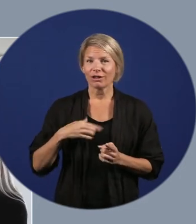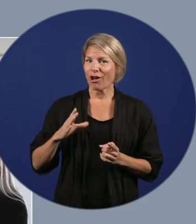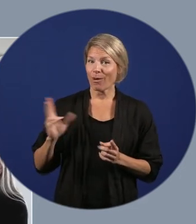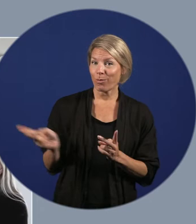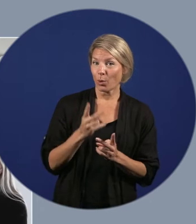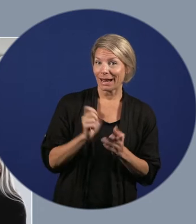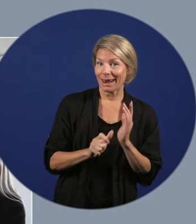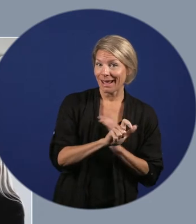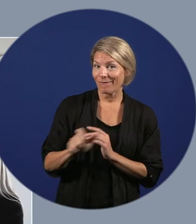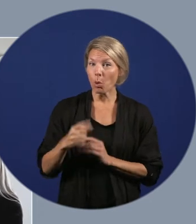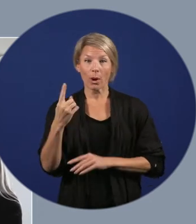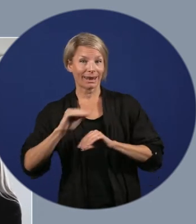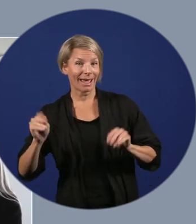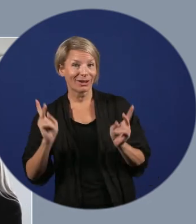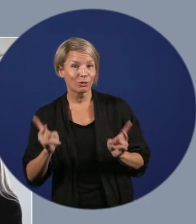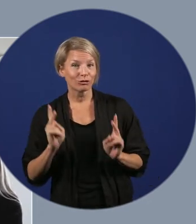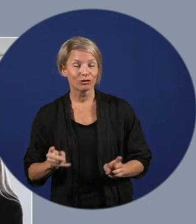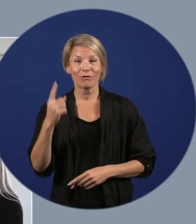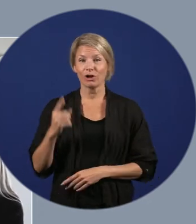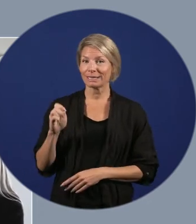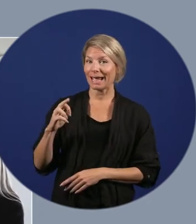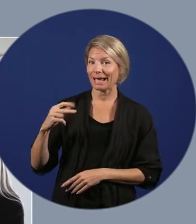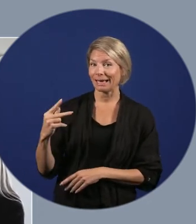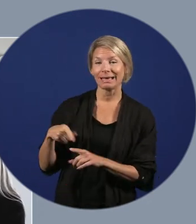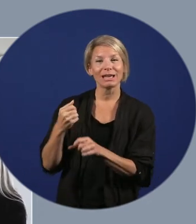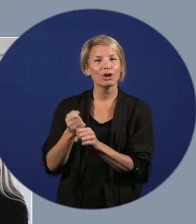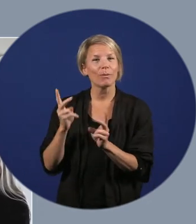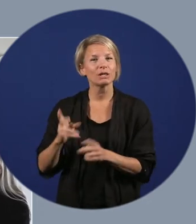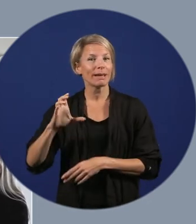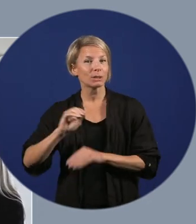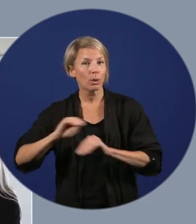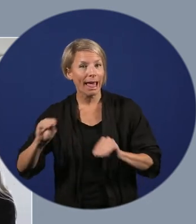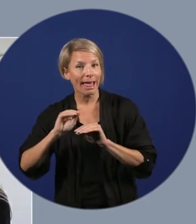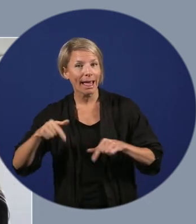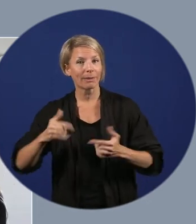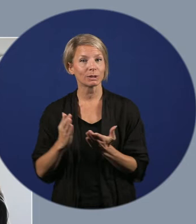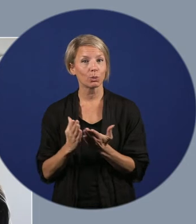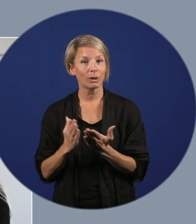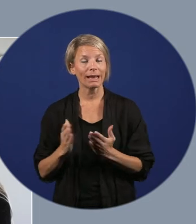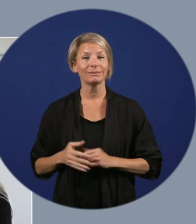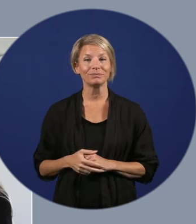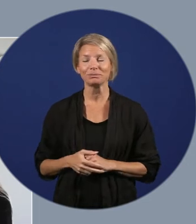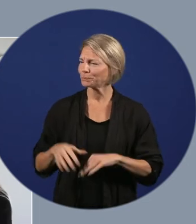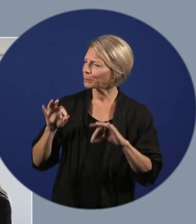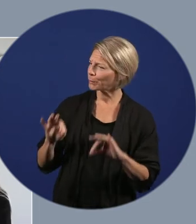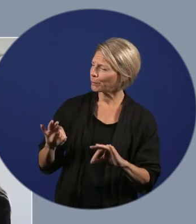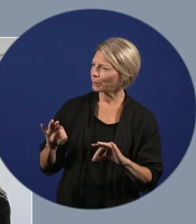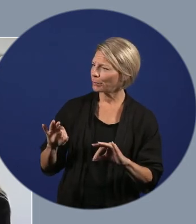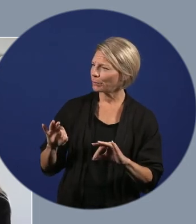en lärare. Och jag tänker att vi börjar här med Erik Wennström som arbetar som SO-lärare här på skolan. Hur